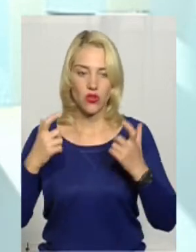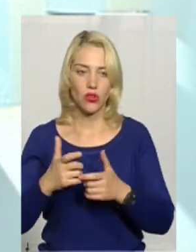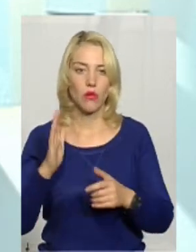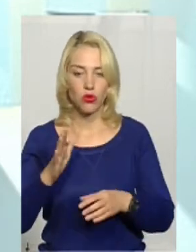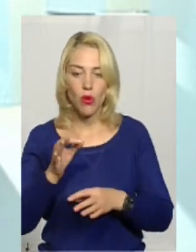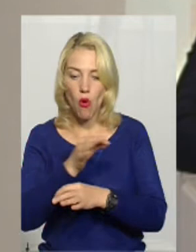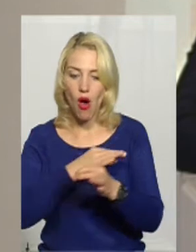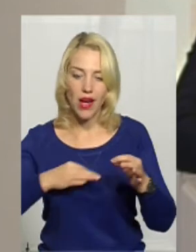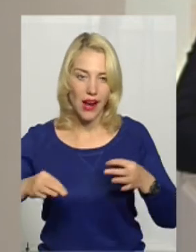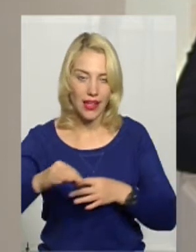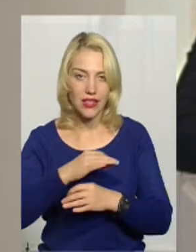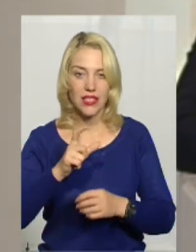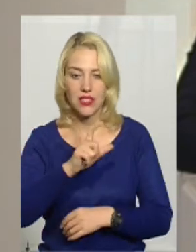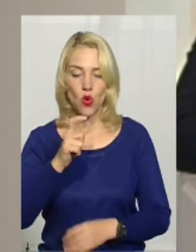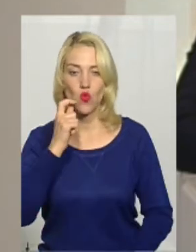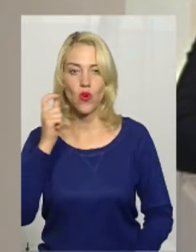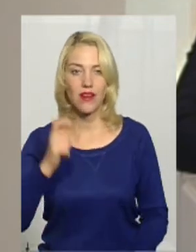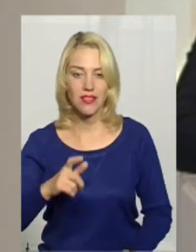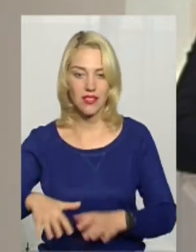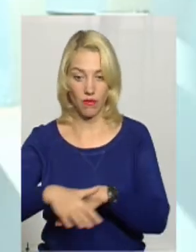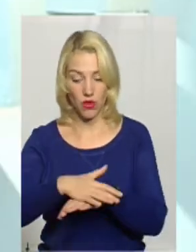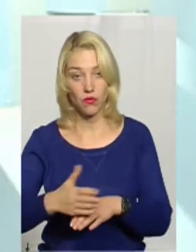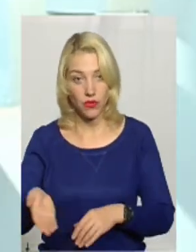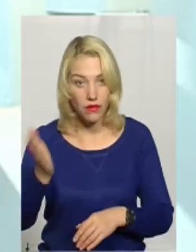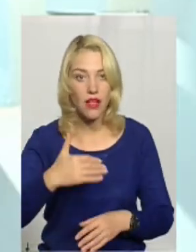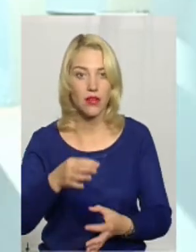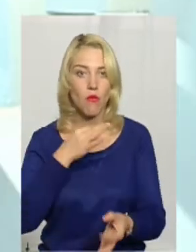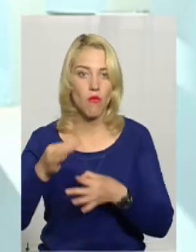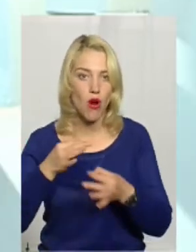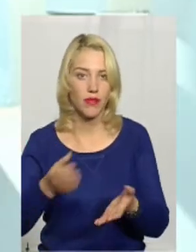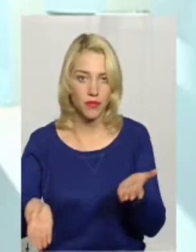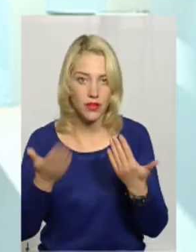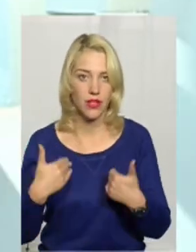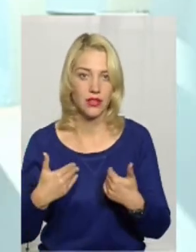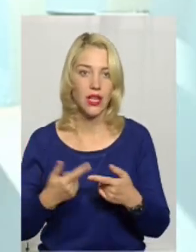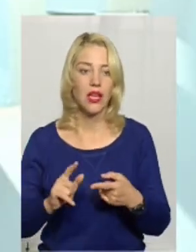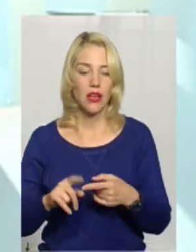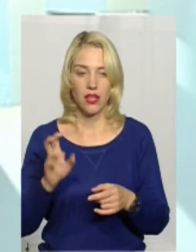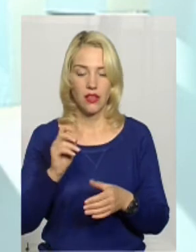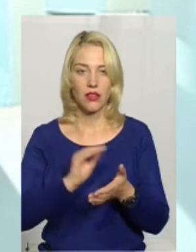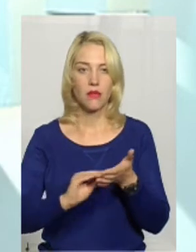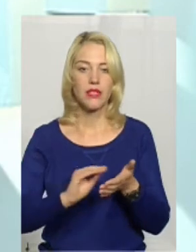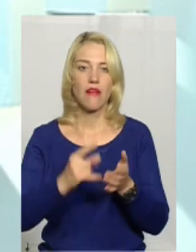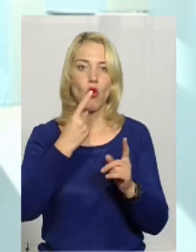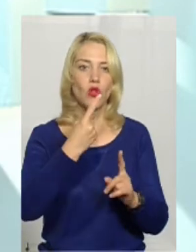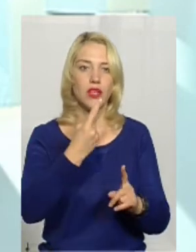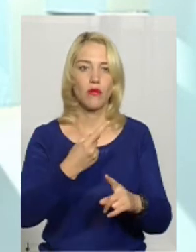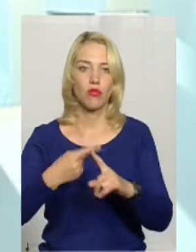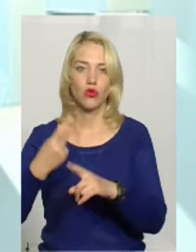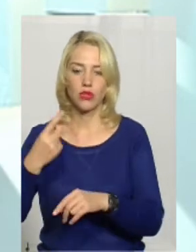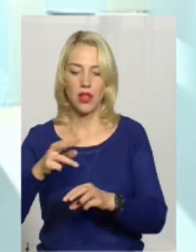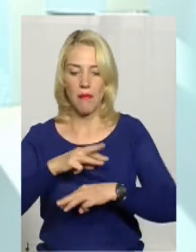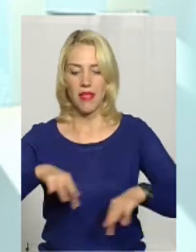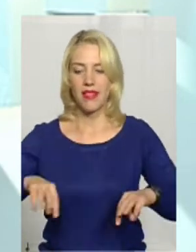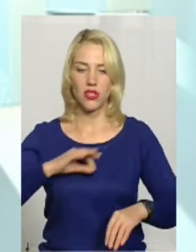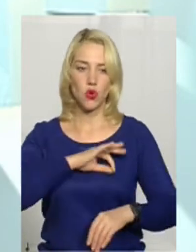давайте порадимося, вийдемо на референдум і порадимося. Але якщо вчора хто бачив, передача на плюсах 1+1, міністр юстиції